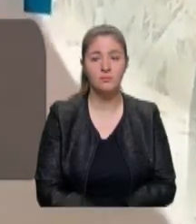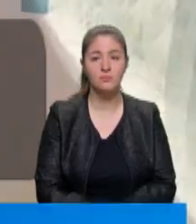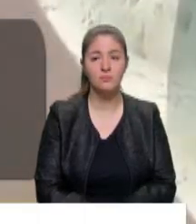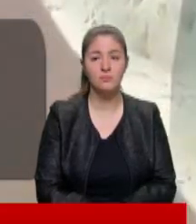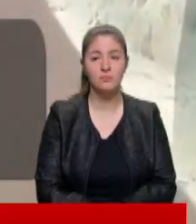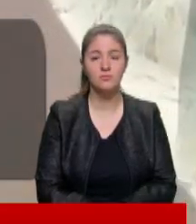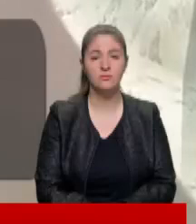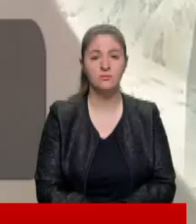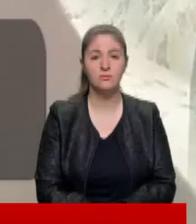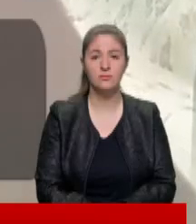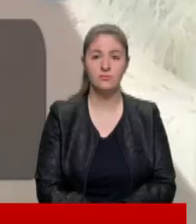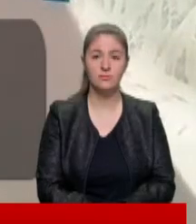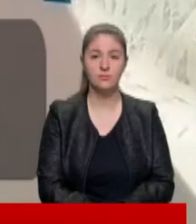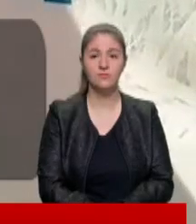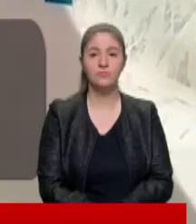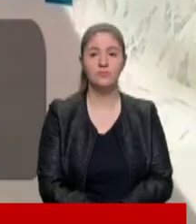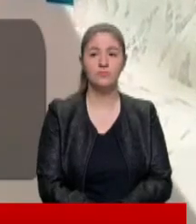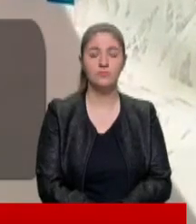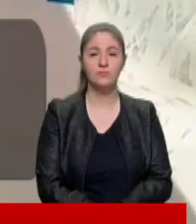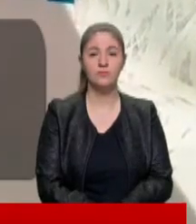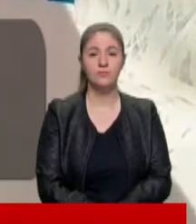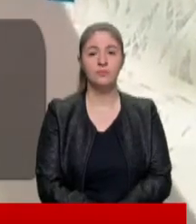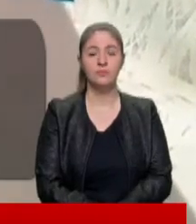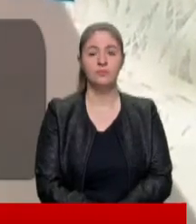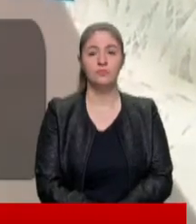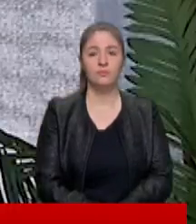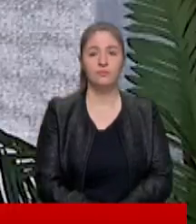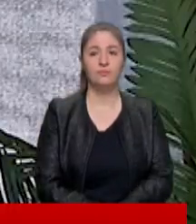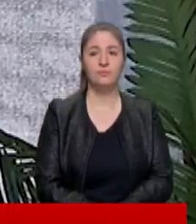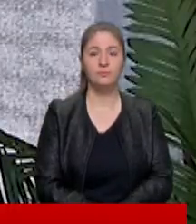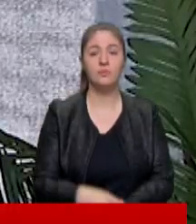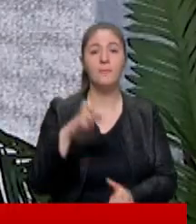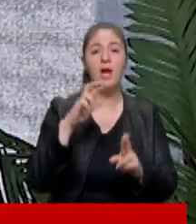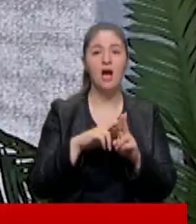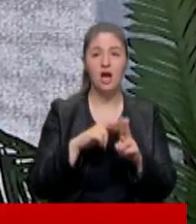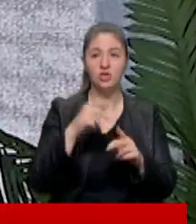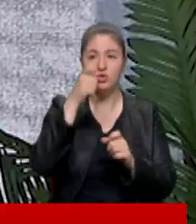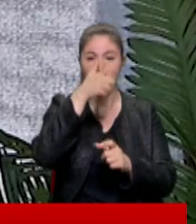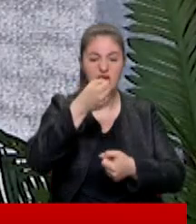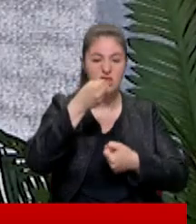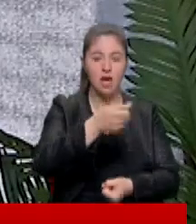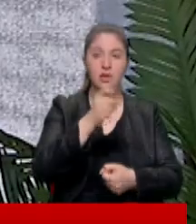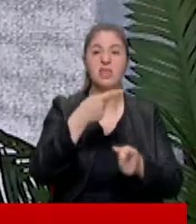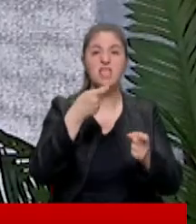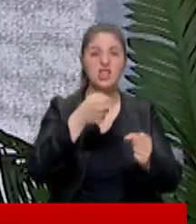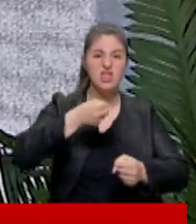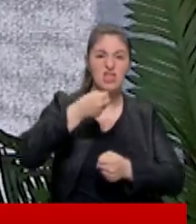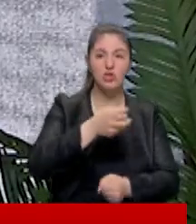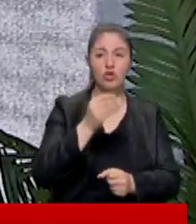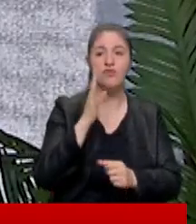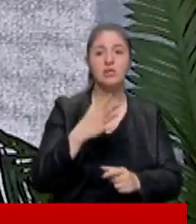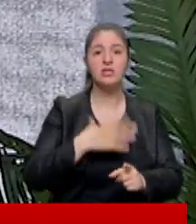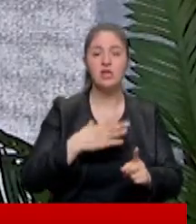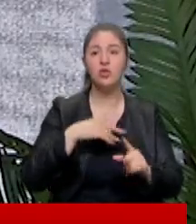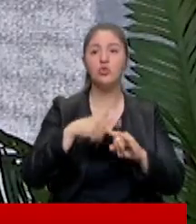Karşımızda ülkenin bütünlüğüne karşı bir ittifakın mensubu var. PKK'nın Türkiye'ye dayattığı, silahla dayattığı birçok